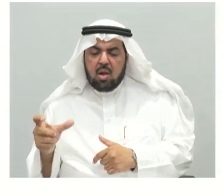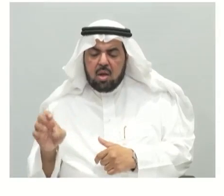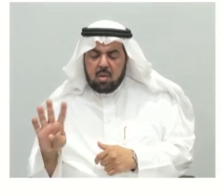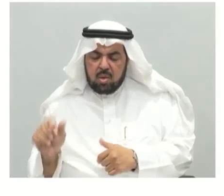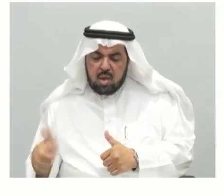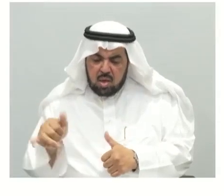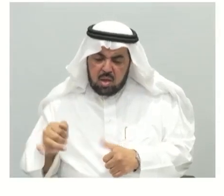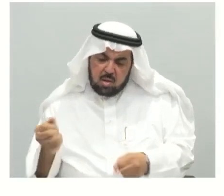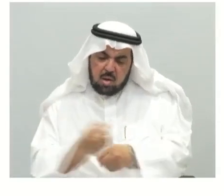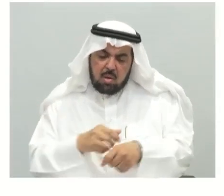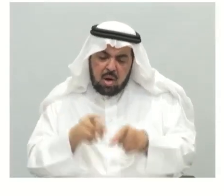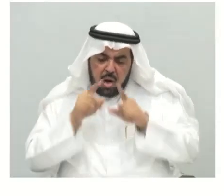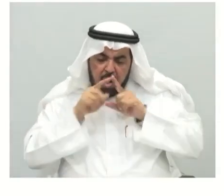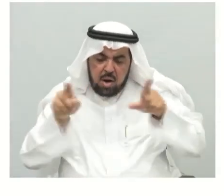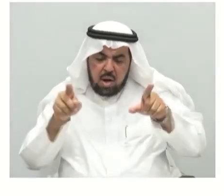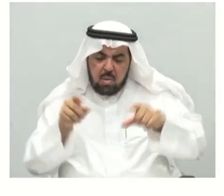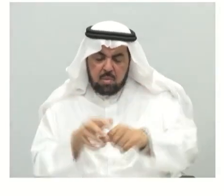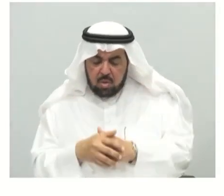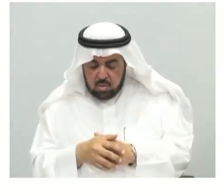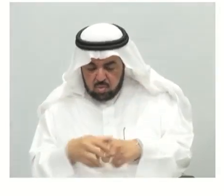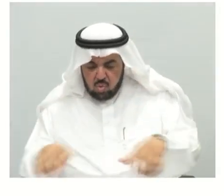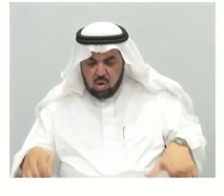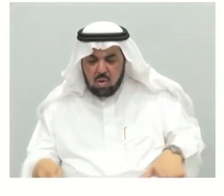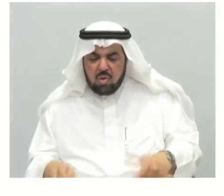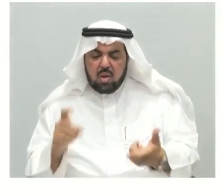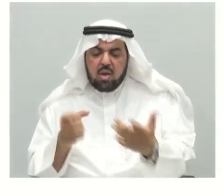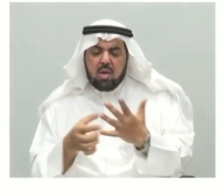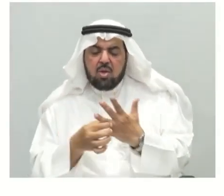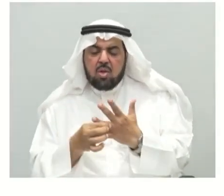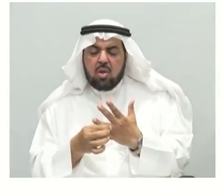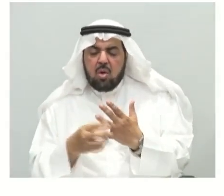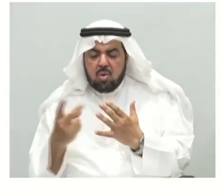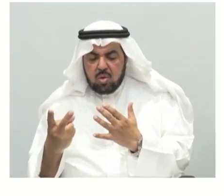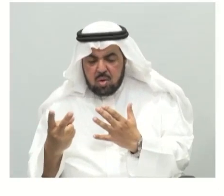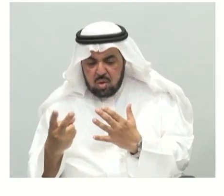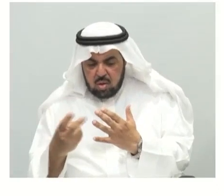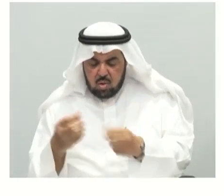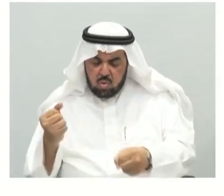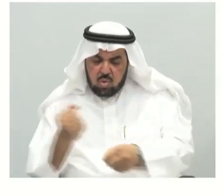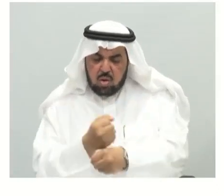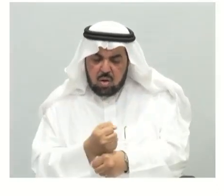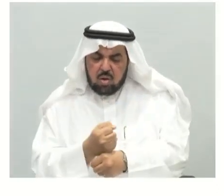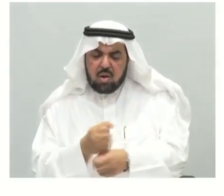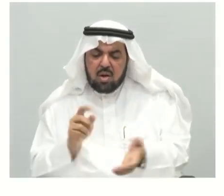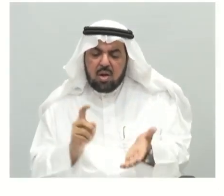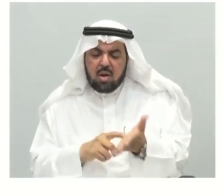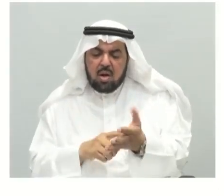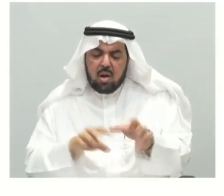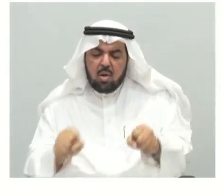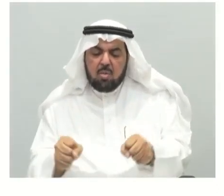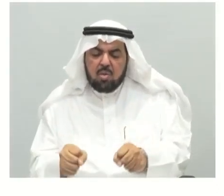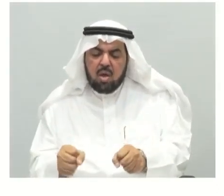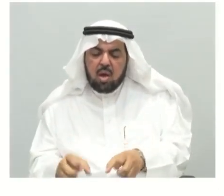بعمل الانياب بينما اللوامس القدميه هي الزوج الثاني وتستعمل للاحساس والامساك